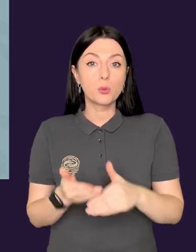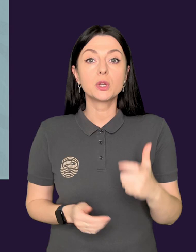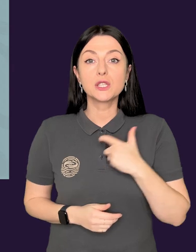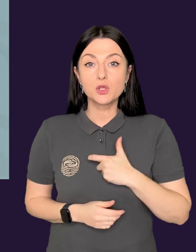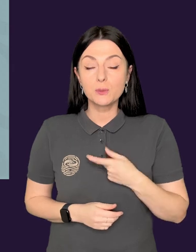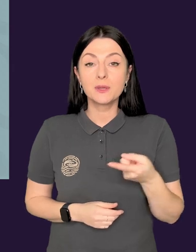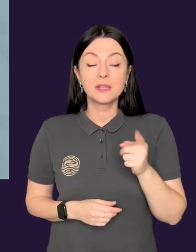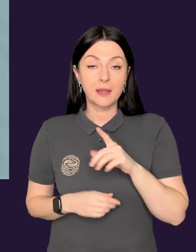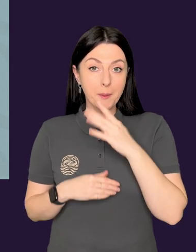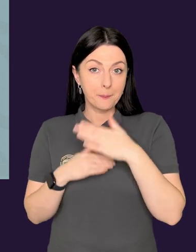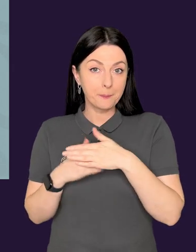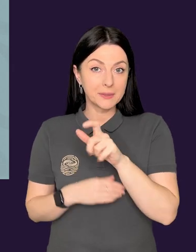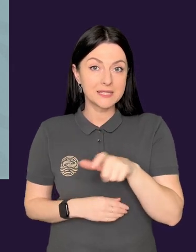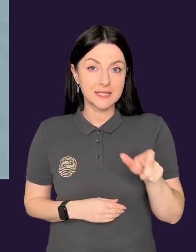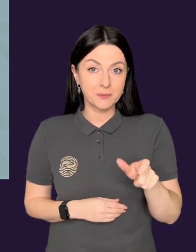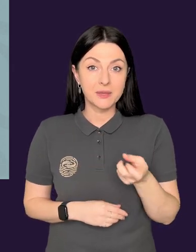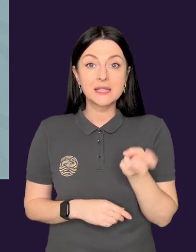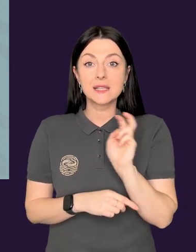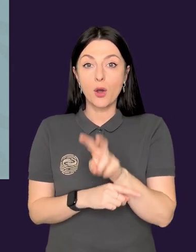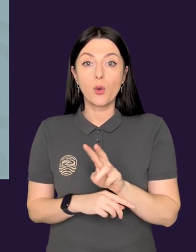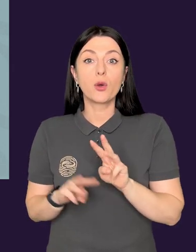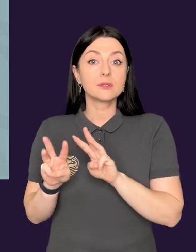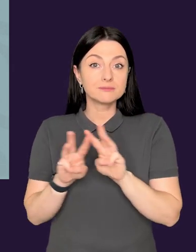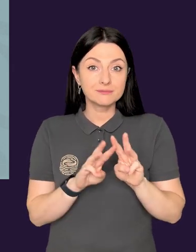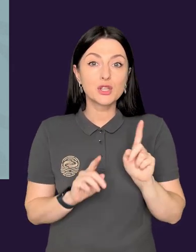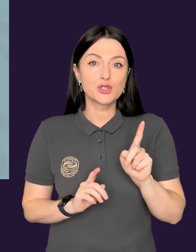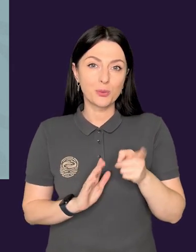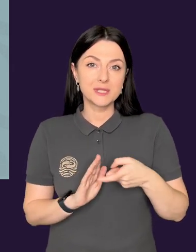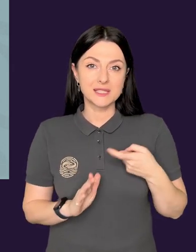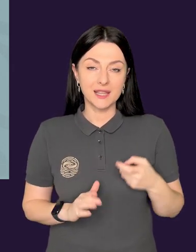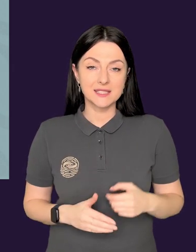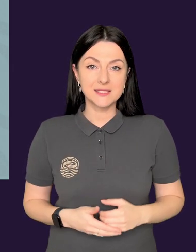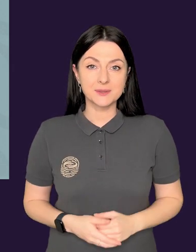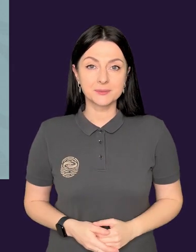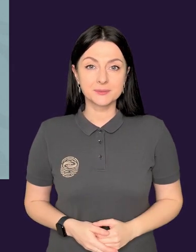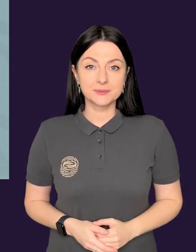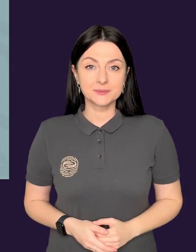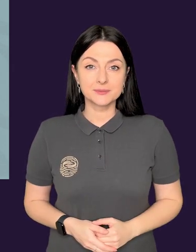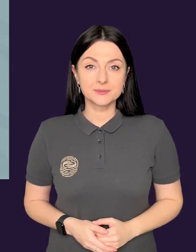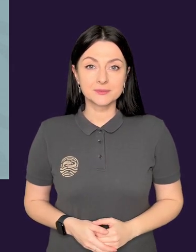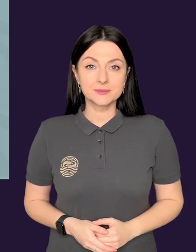допомогти собі та близьким. Заходь на howareyou.com, щоб дізнатися.